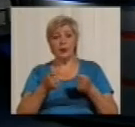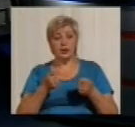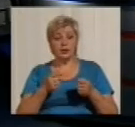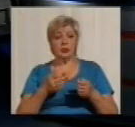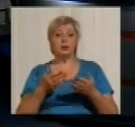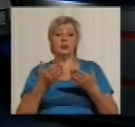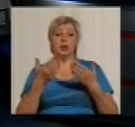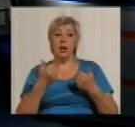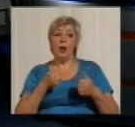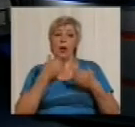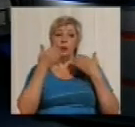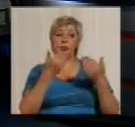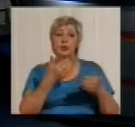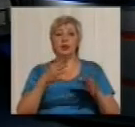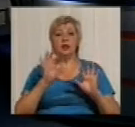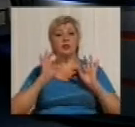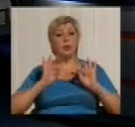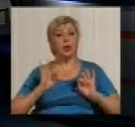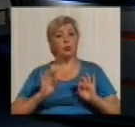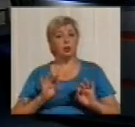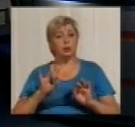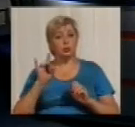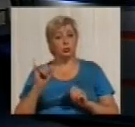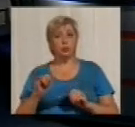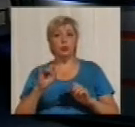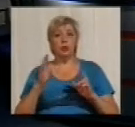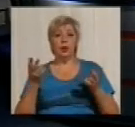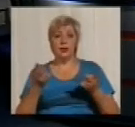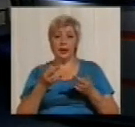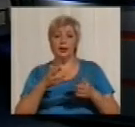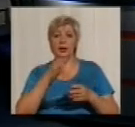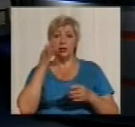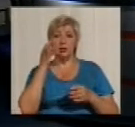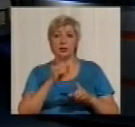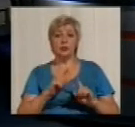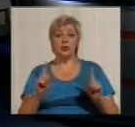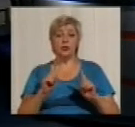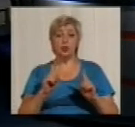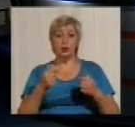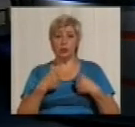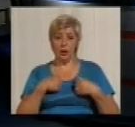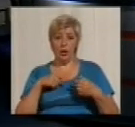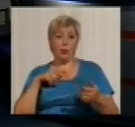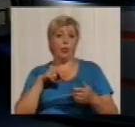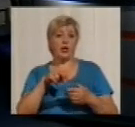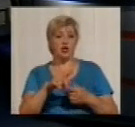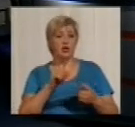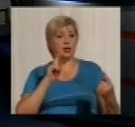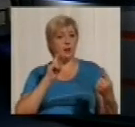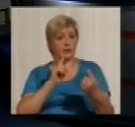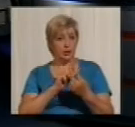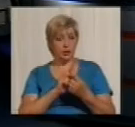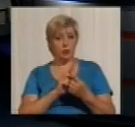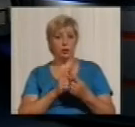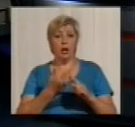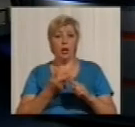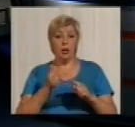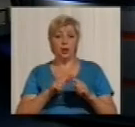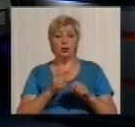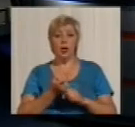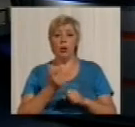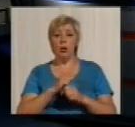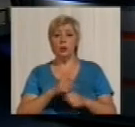Мы обратились в прокуратуру, и надо сказать, что нам пошли навстречу. Это очень